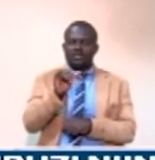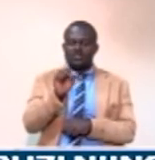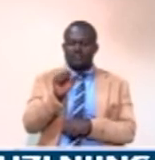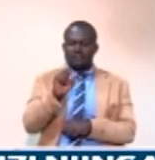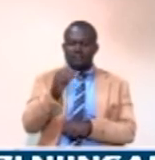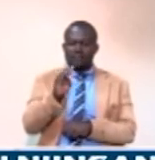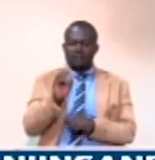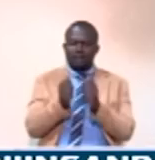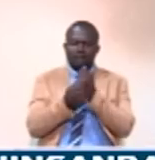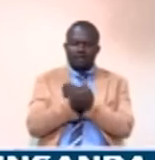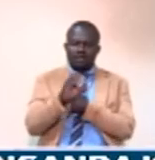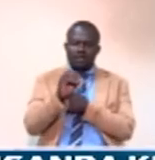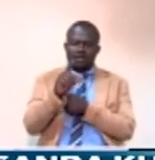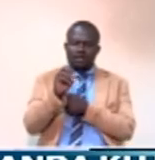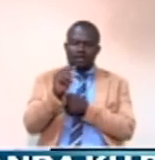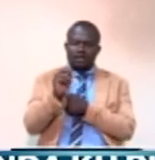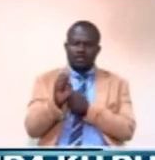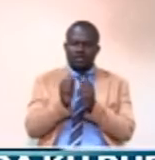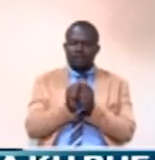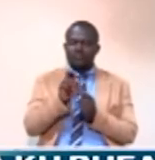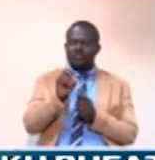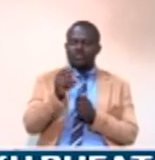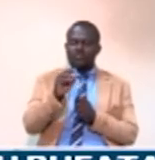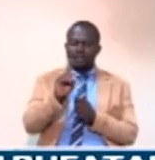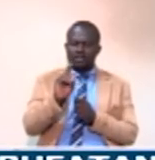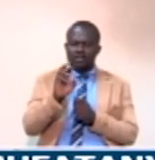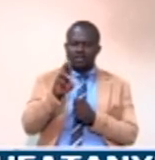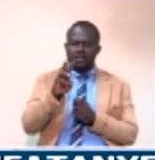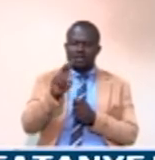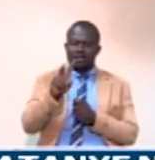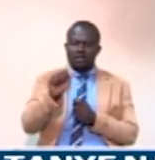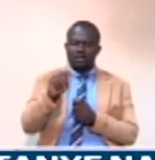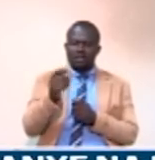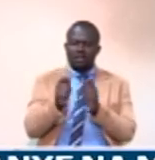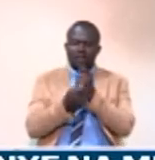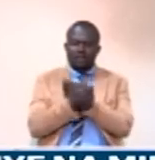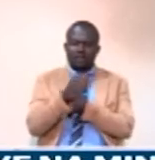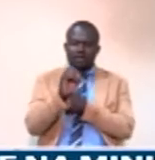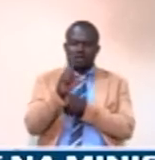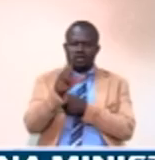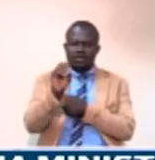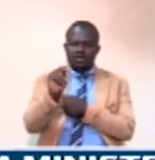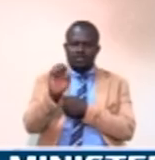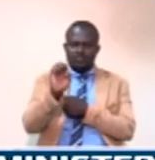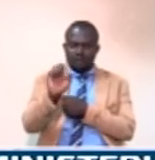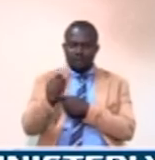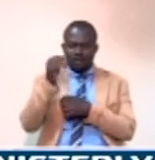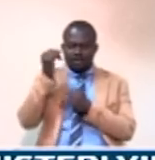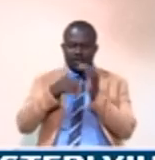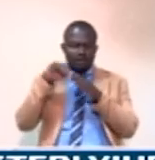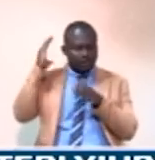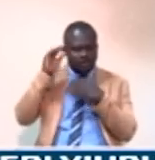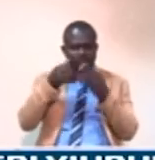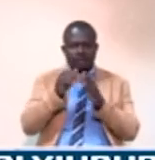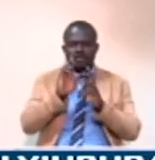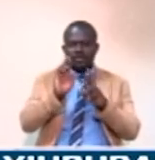yagizwe Colonel, ndetse Lieutenant Colonel Ronald Rwivanga nawe yahawe ipeti rya Colonel. Aha no dusoreje amakuru twari twateguriye,